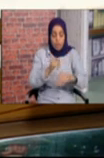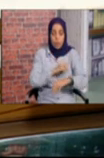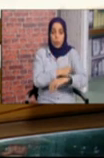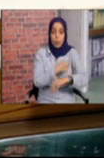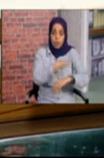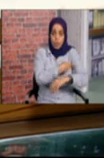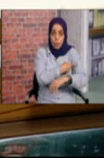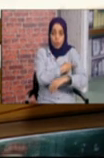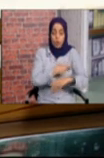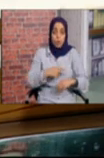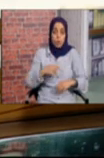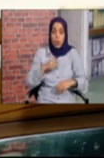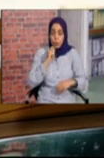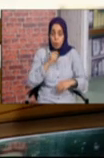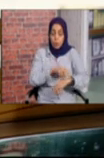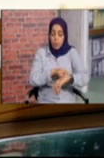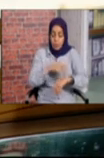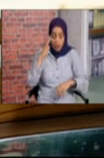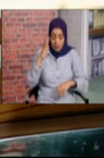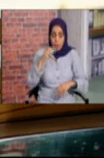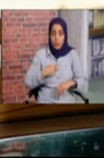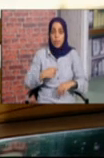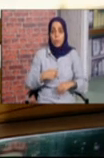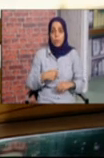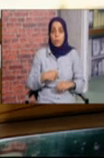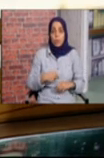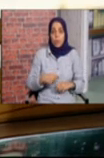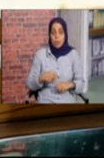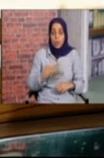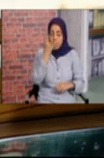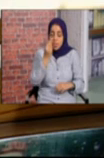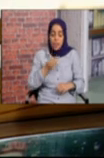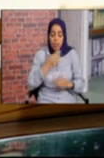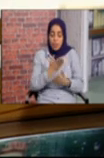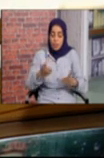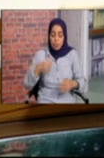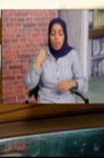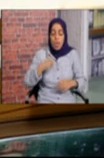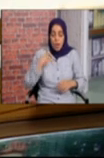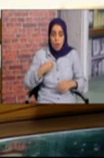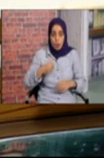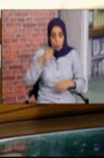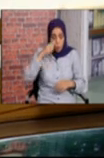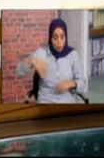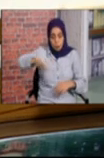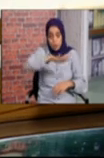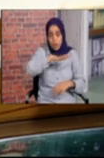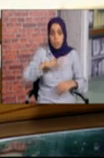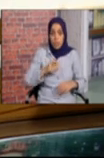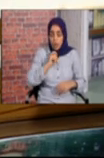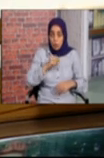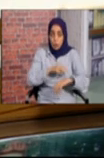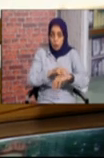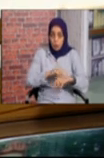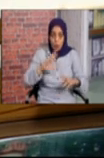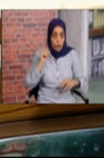وتعاطي المخدرات. دكتور أحمد أهلا بيك معنا. مساء الخير يا فندم، أهلا بيكي وأهلا بالسادة المشاهدين. دكتور أحمد،